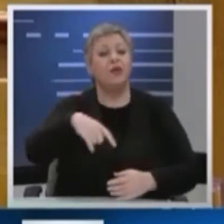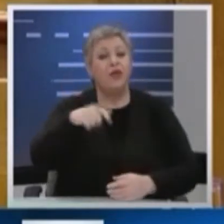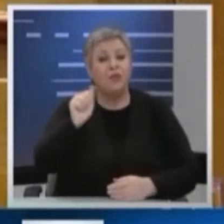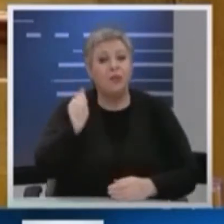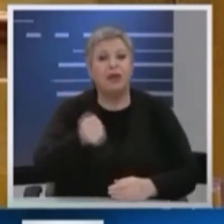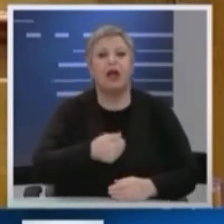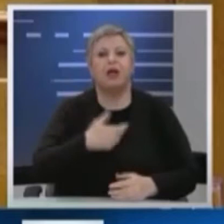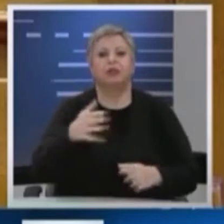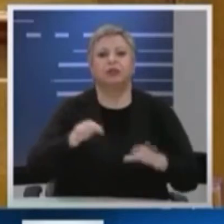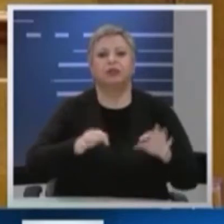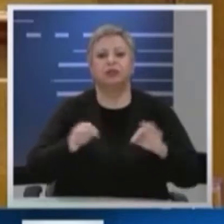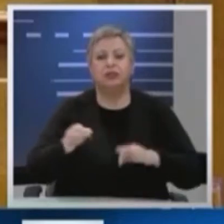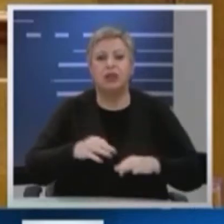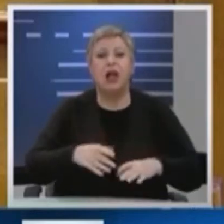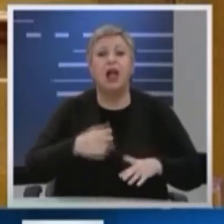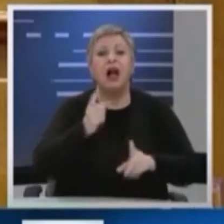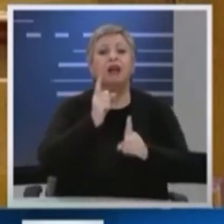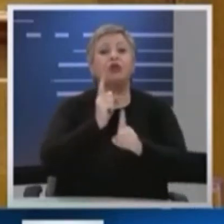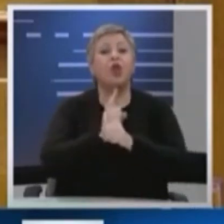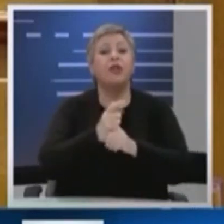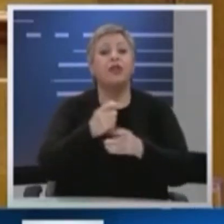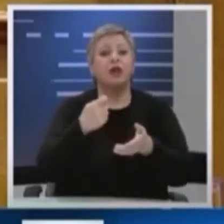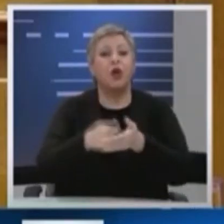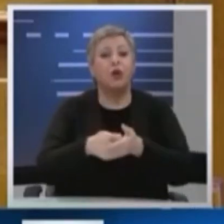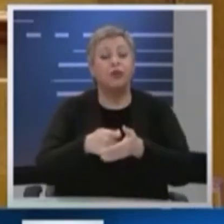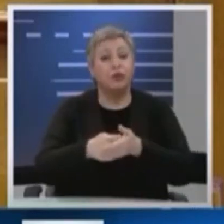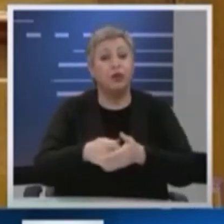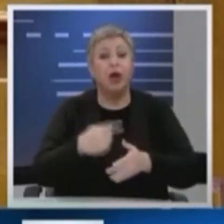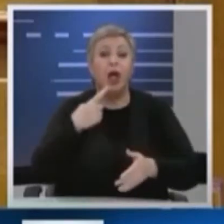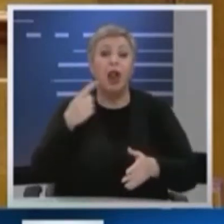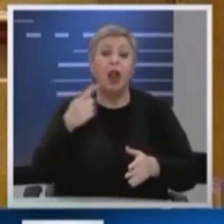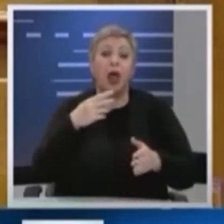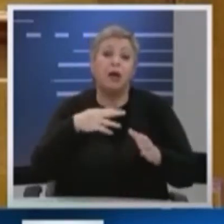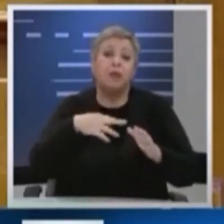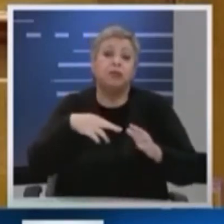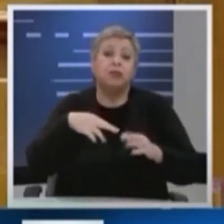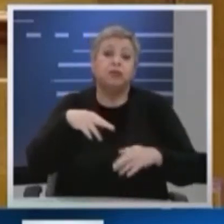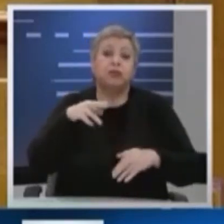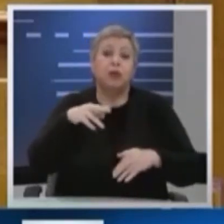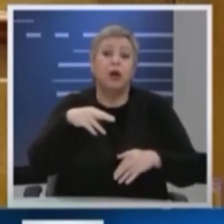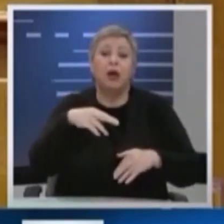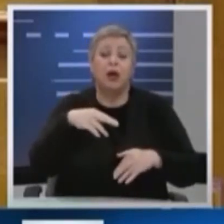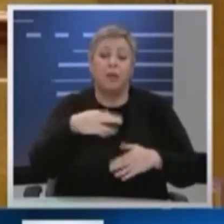για εισοδήματα εμφανίζονται αυξημένοι κατά 600 περίπου εκατομμύρια ευρώ.